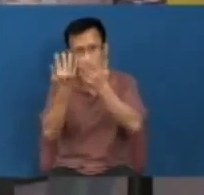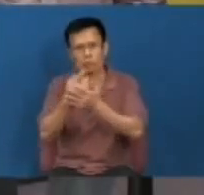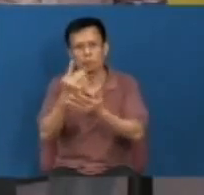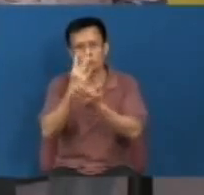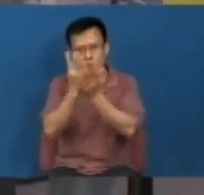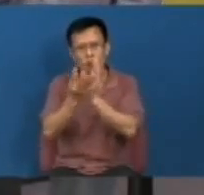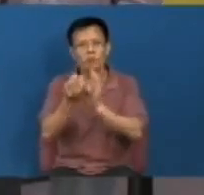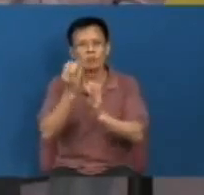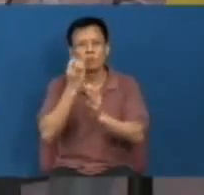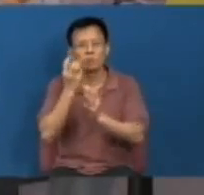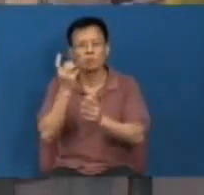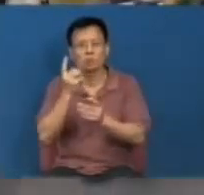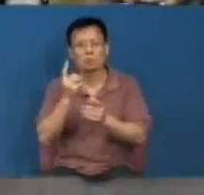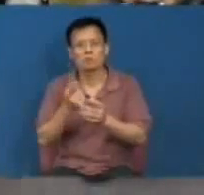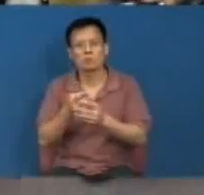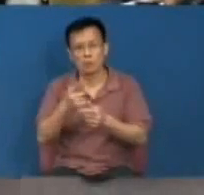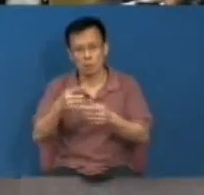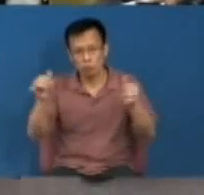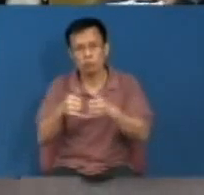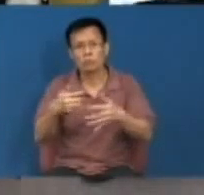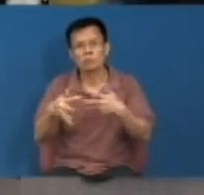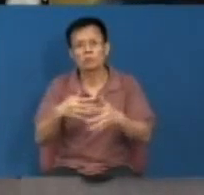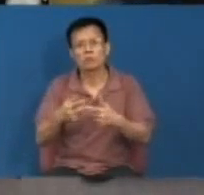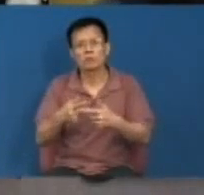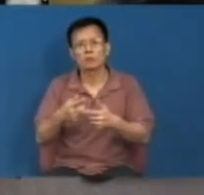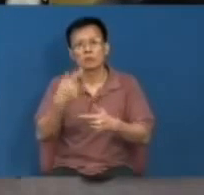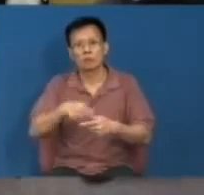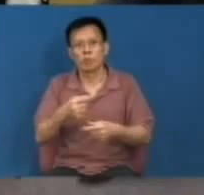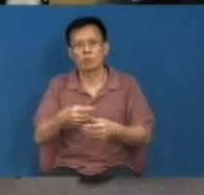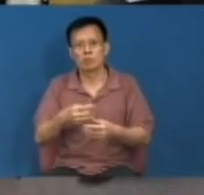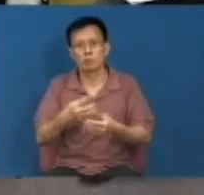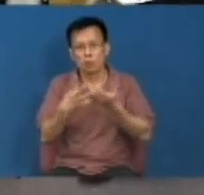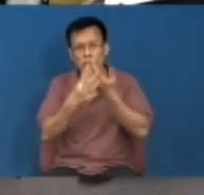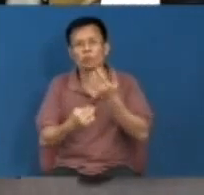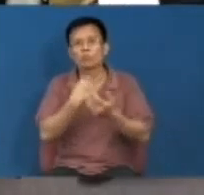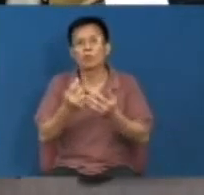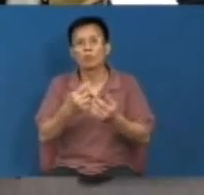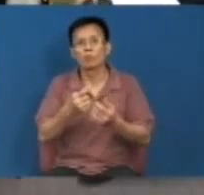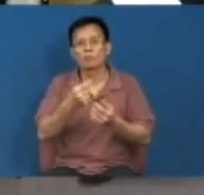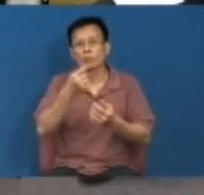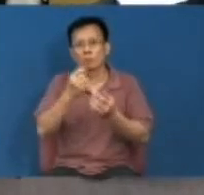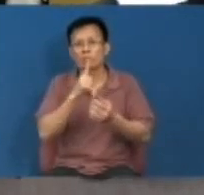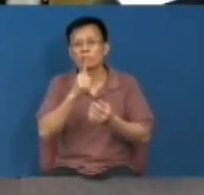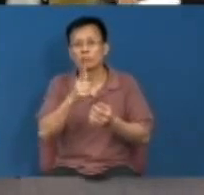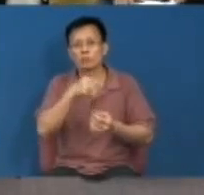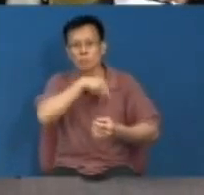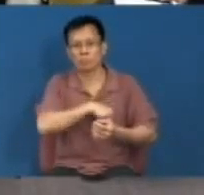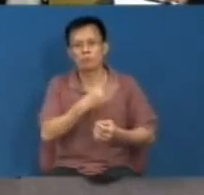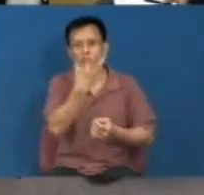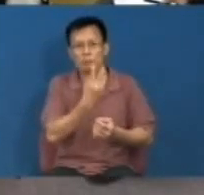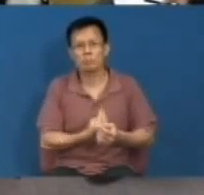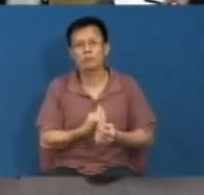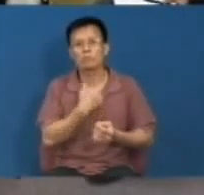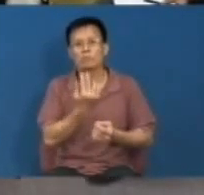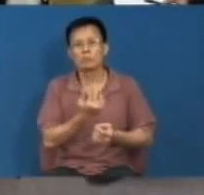好，記得如果遇到咗我哋咁嘅情況，記得買支錄音筆，記得錄曬音佢，真係㗎。同埋立亂咧。 今